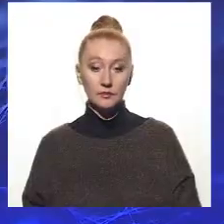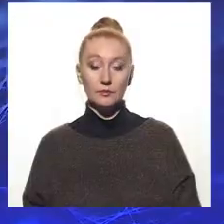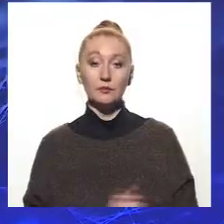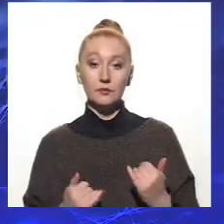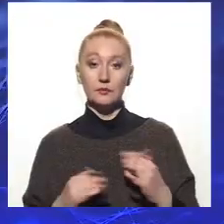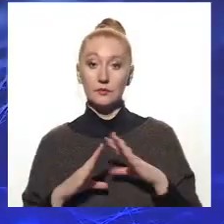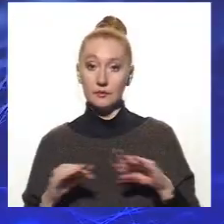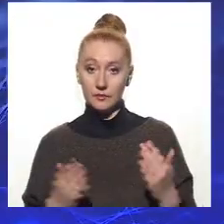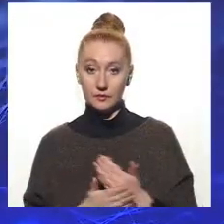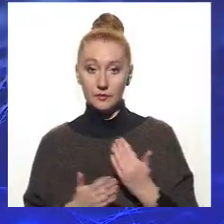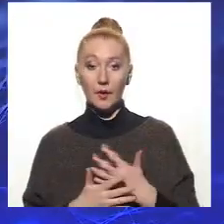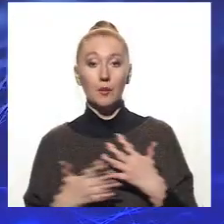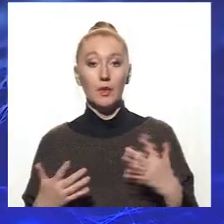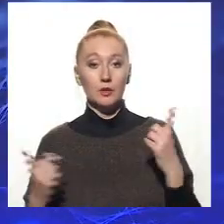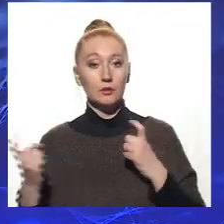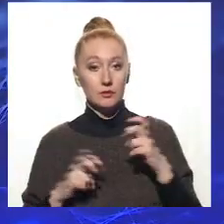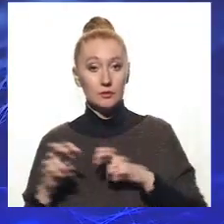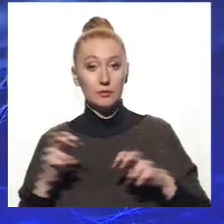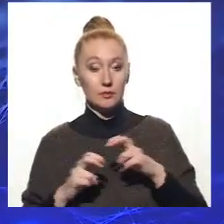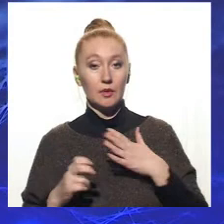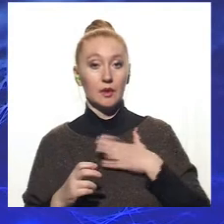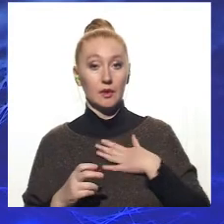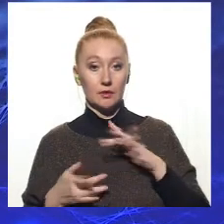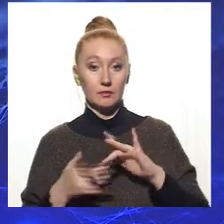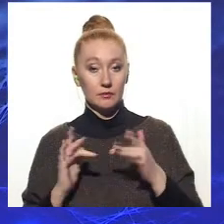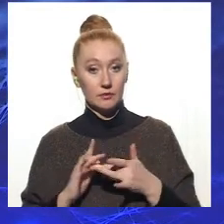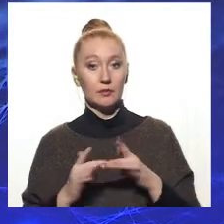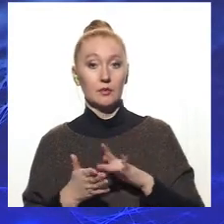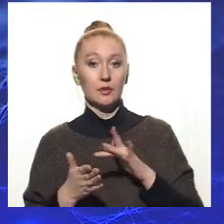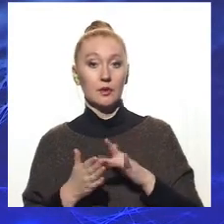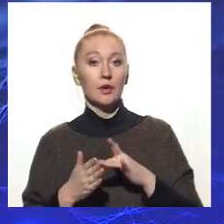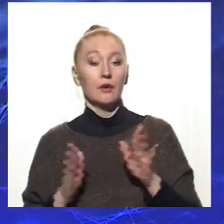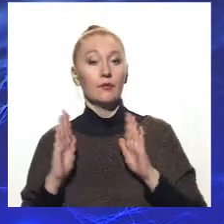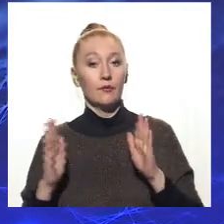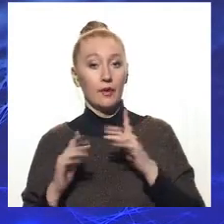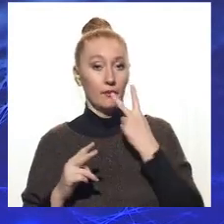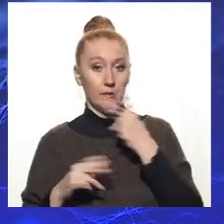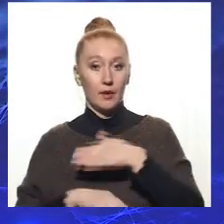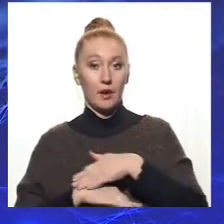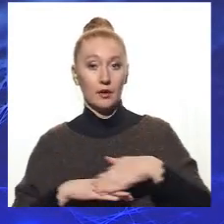На цьому випуск завершено. Більше інформації шукайте на нашому сайті та на нашій сторінці у Фейсбуці. Їхні